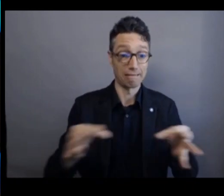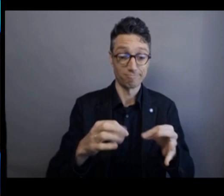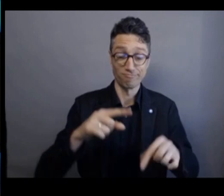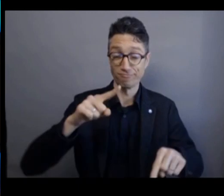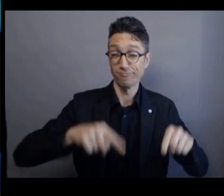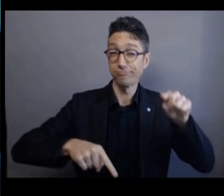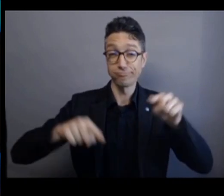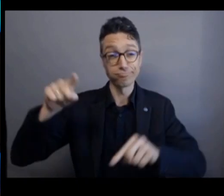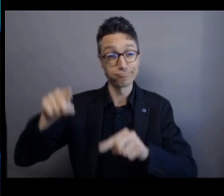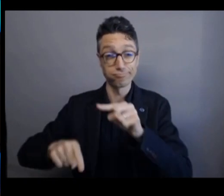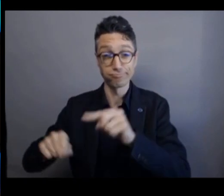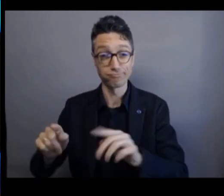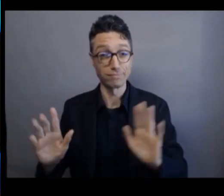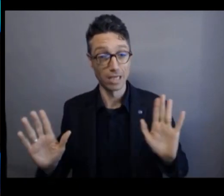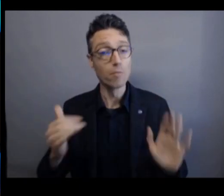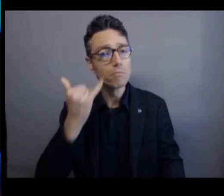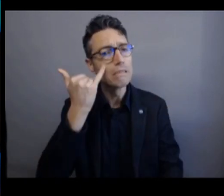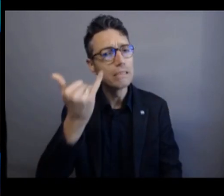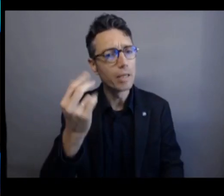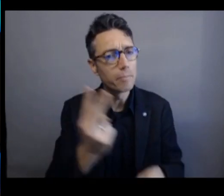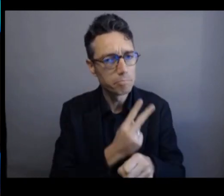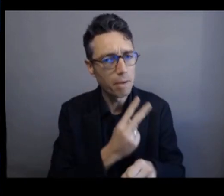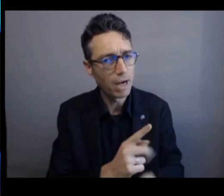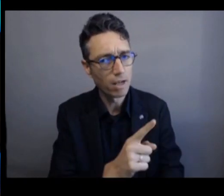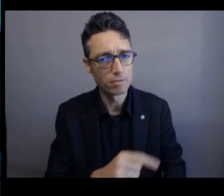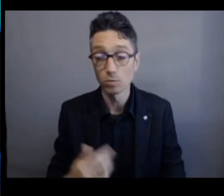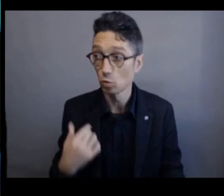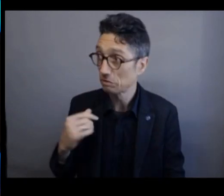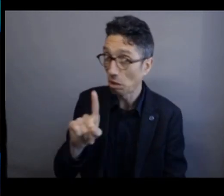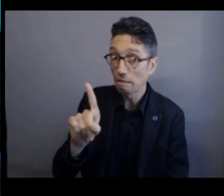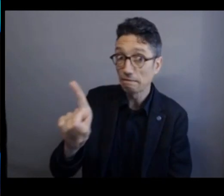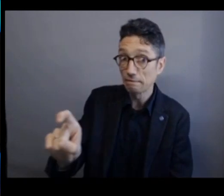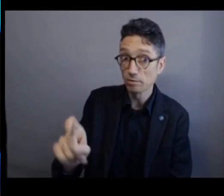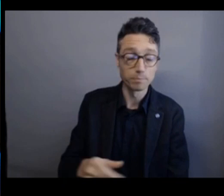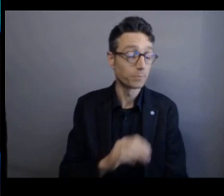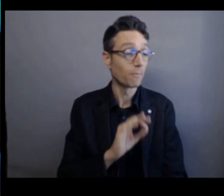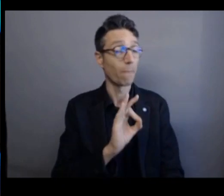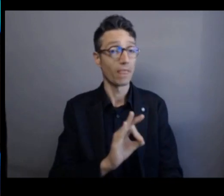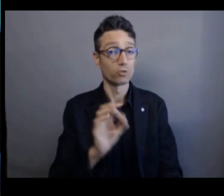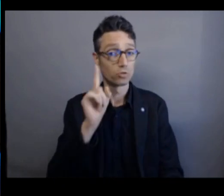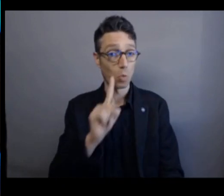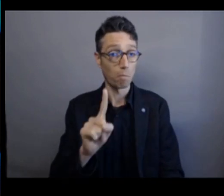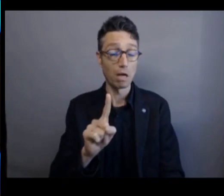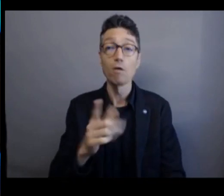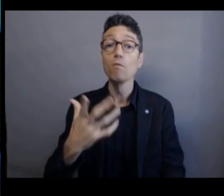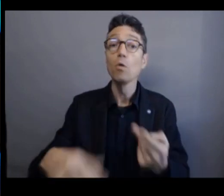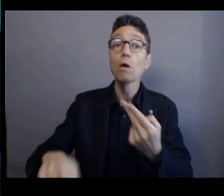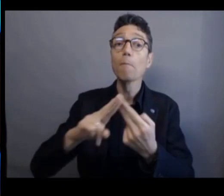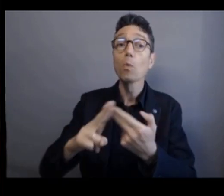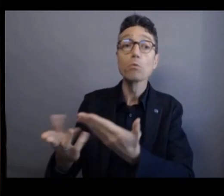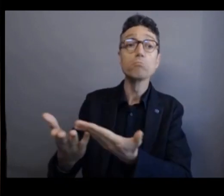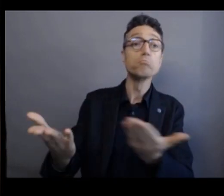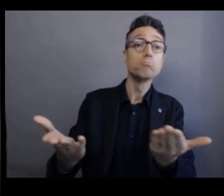effet, l'idée n'est pas sotte. La question est posée, en tout cas. De faire appel effectivement à des urbanistes, à des chercheurs. Est-ce que quelqu'un peut répondre mieux que moi à cette